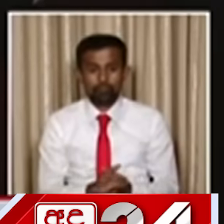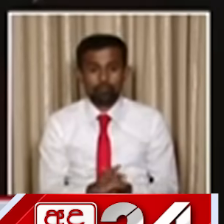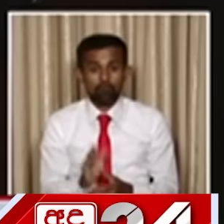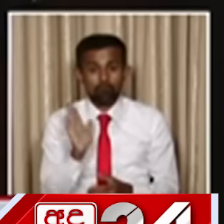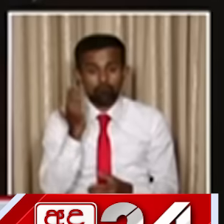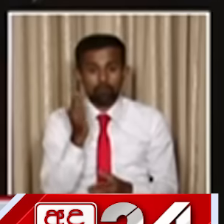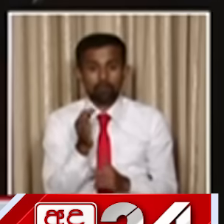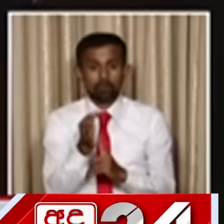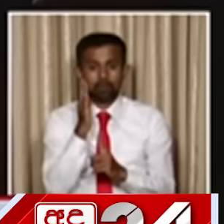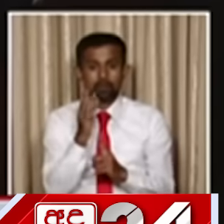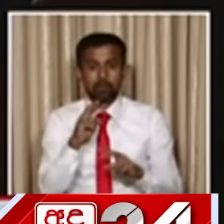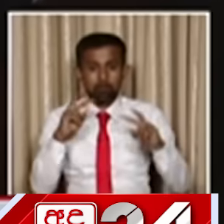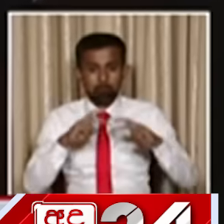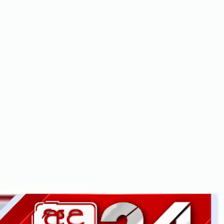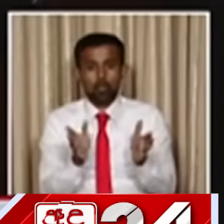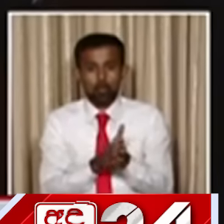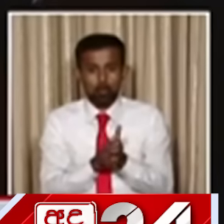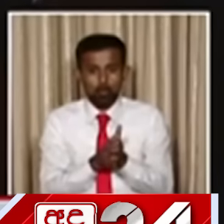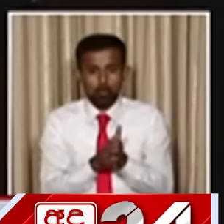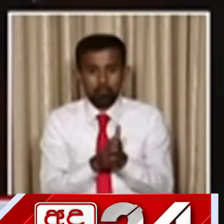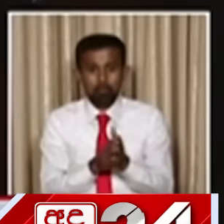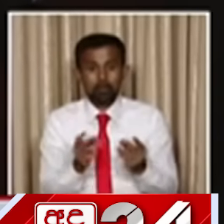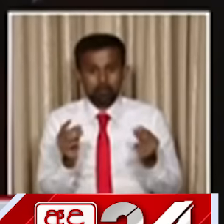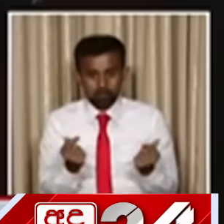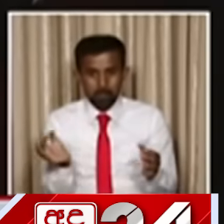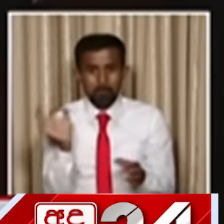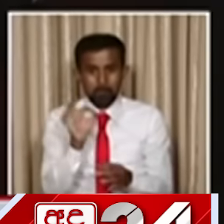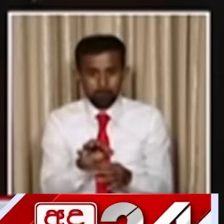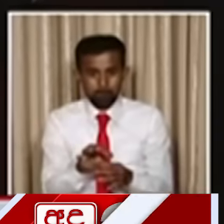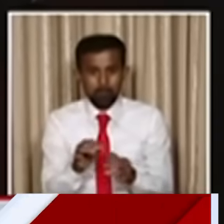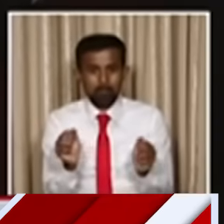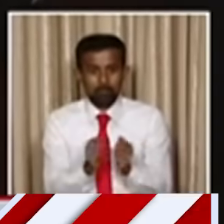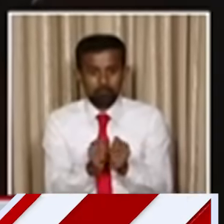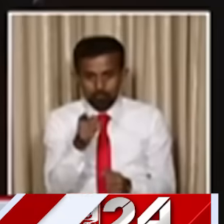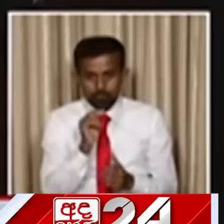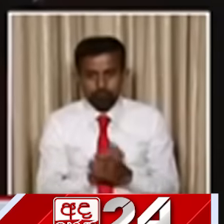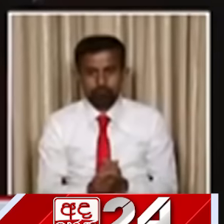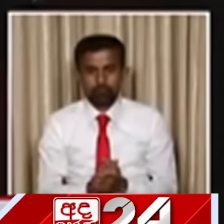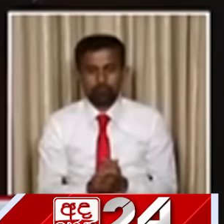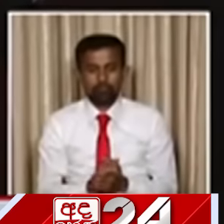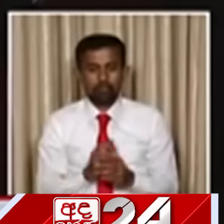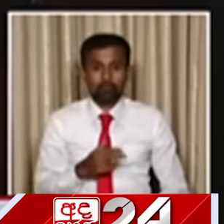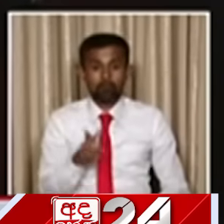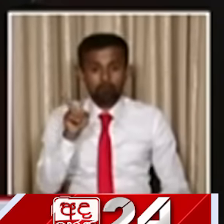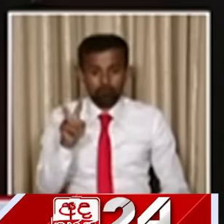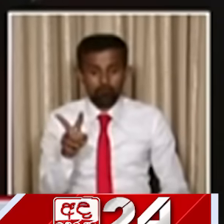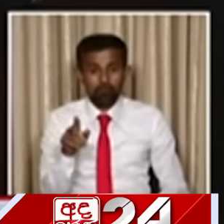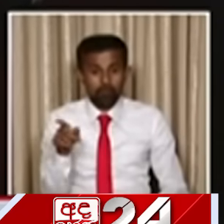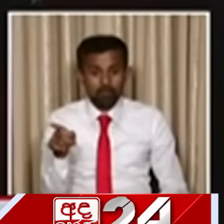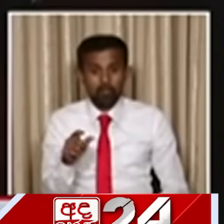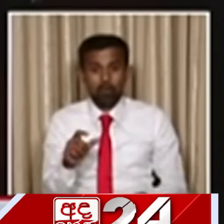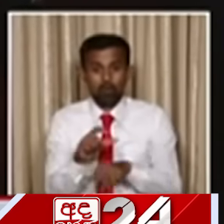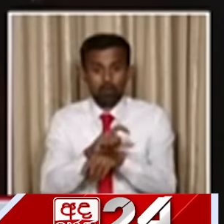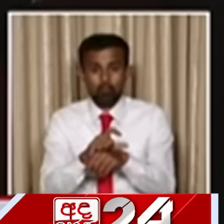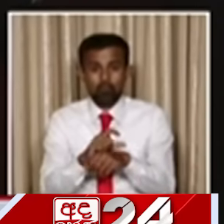विशेष जनाधिपति परीक्षण कमीशन सभा वहाम पत्क्रीमट कटियुतु करन्ने गरु कथानायकतुमनि ए कमीशन